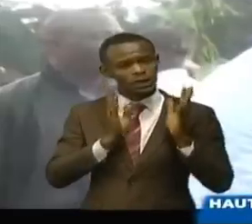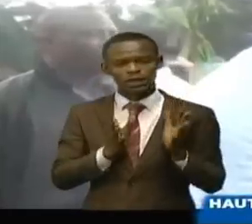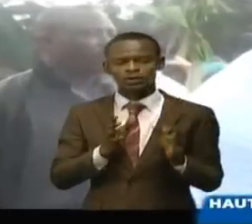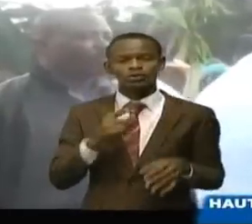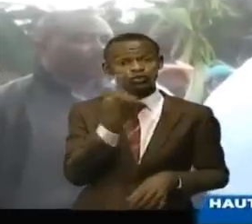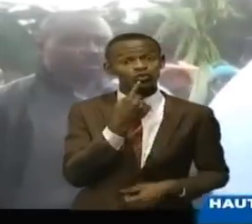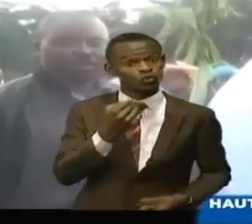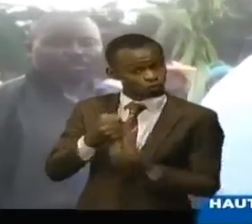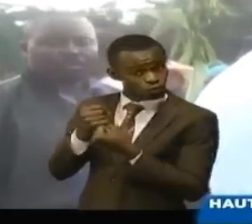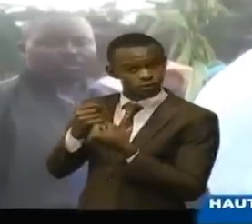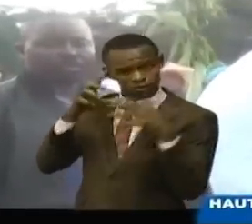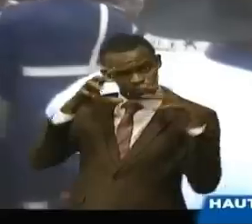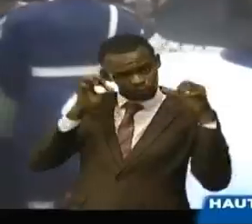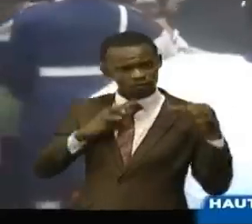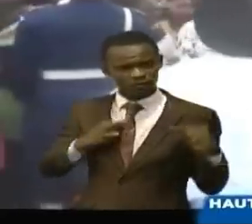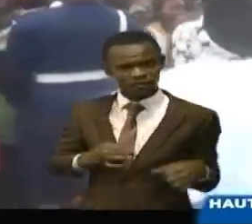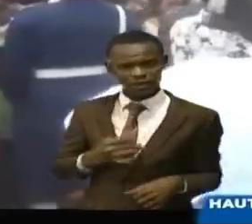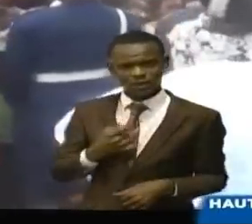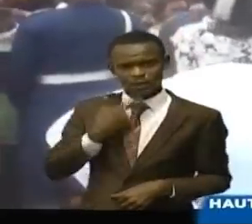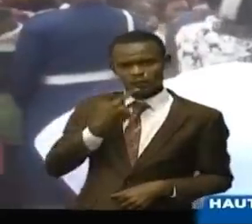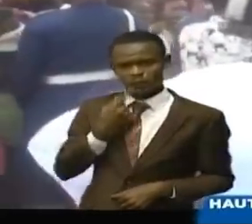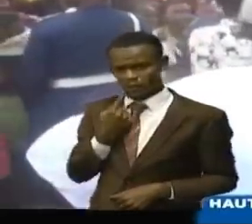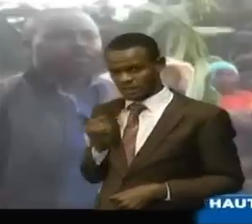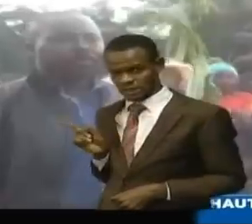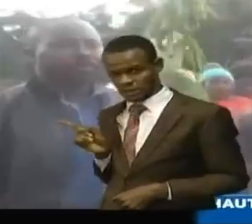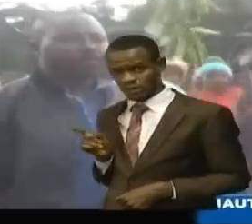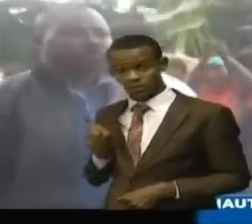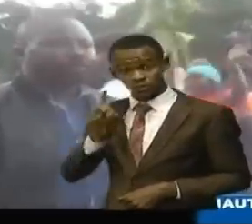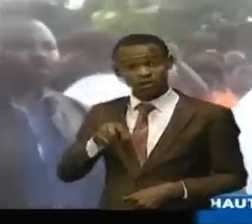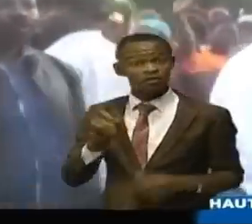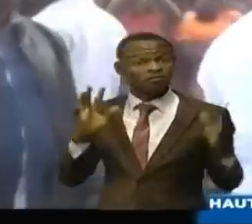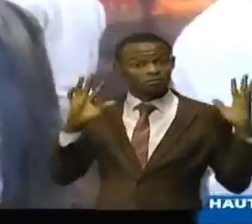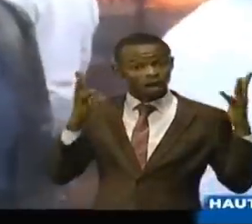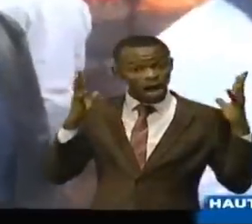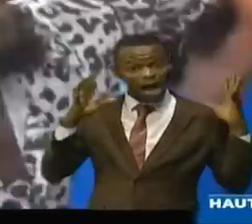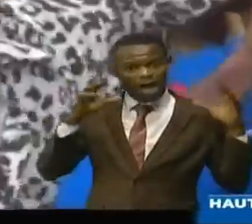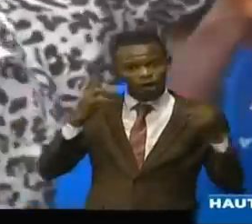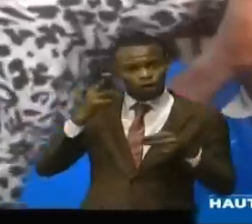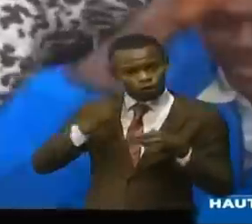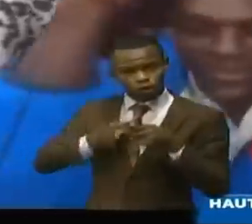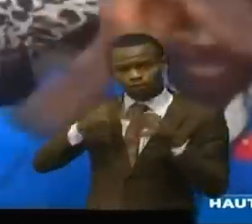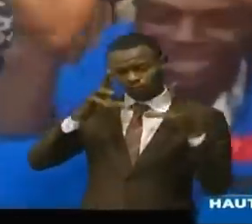ans. Président de la République, ton Hugo Betchelaï, ma boko ma cache.